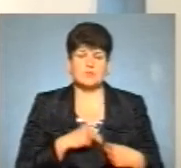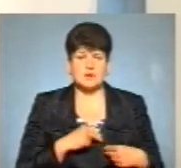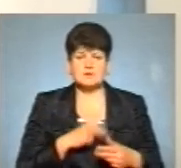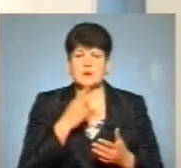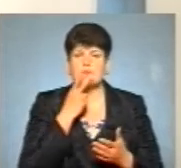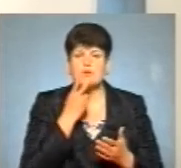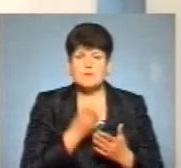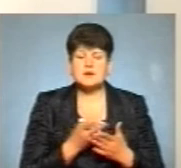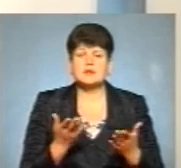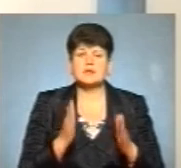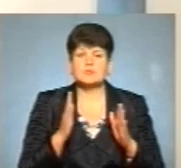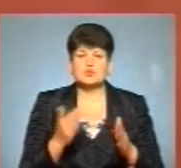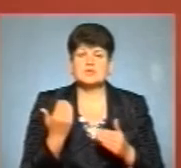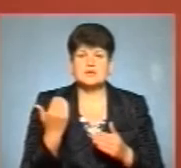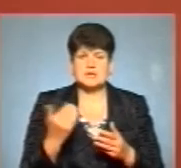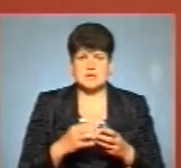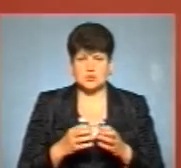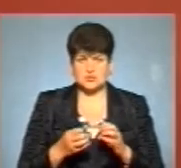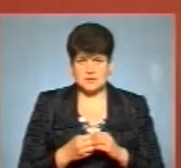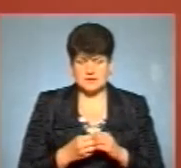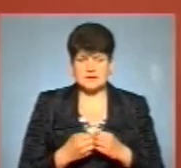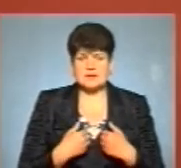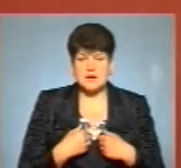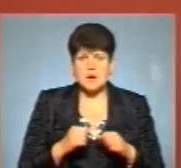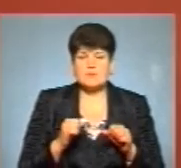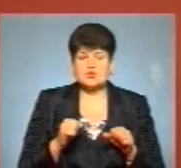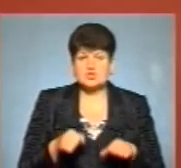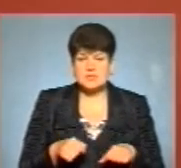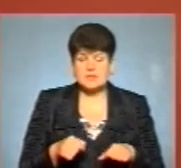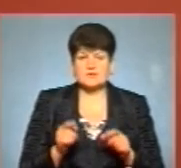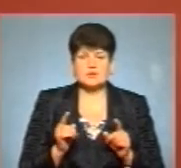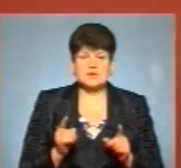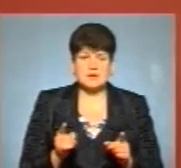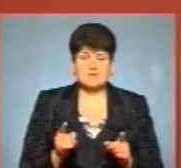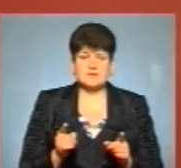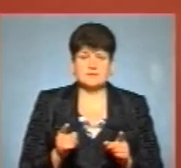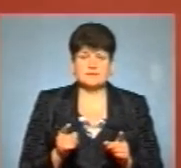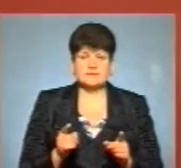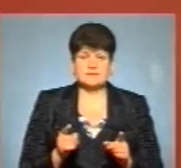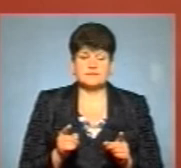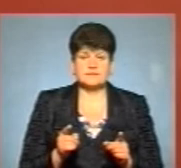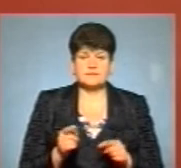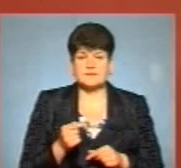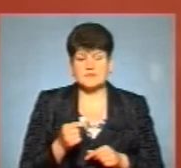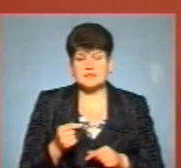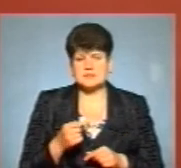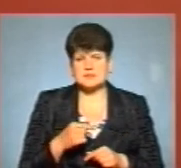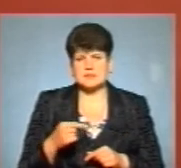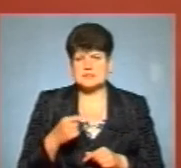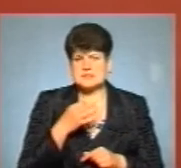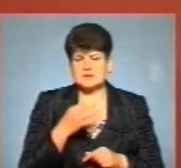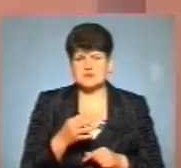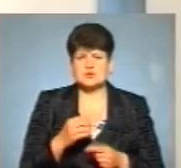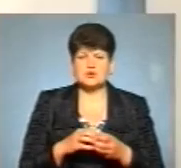які будуть їхні результати. Я, можливо, навіть скептично скажу, що це можуть бути